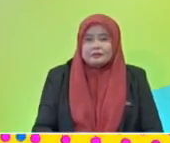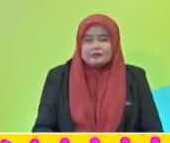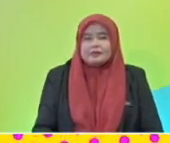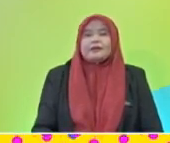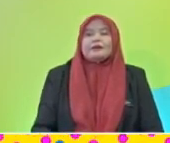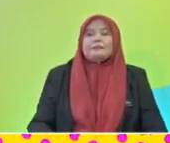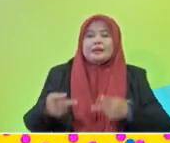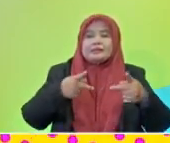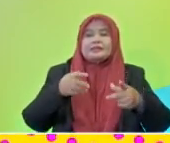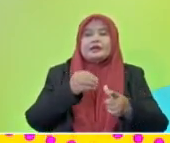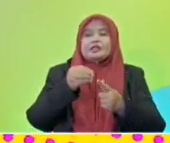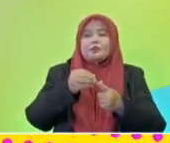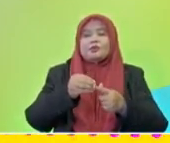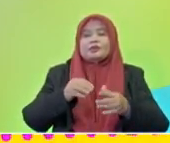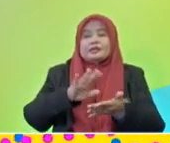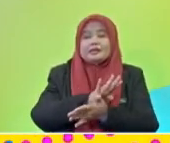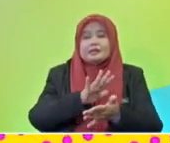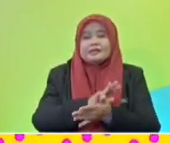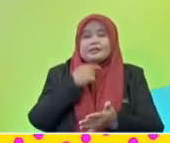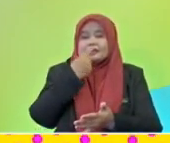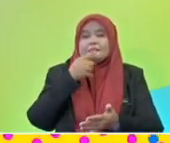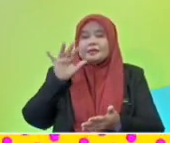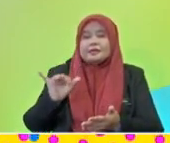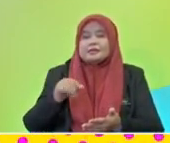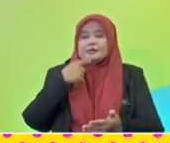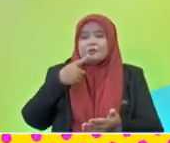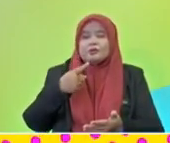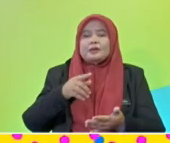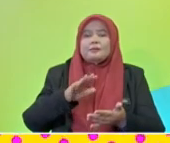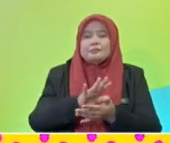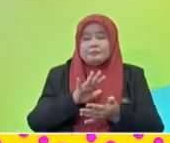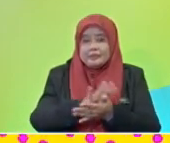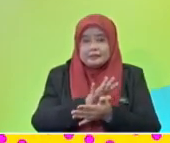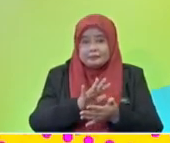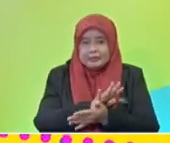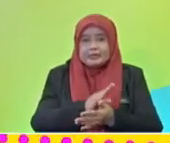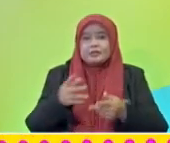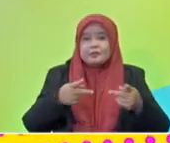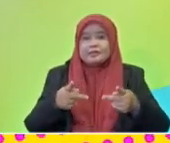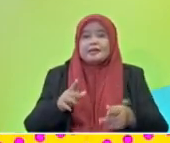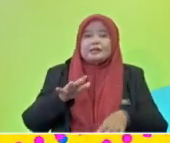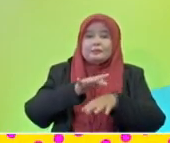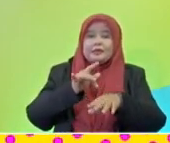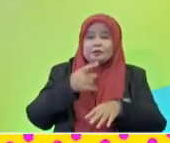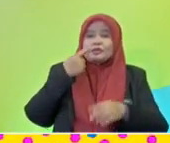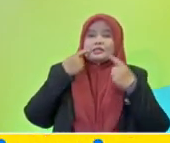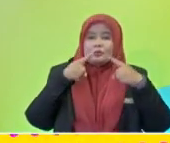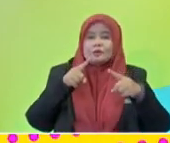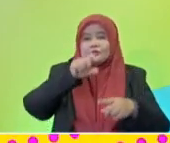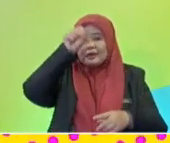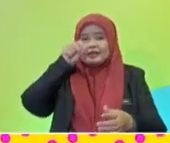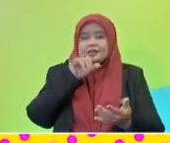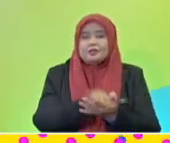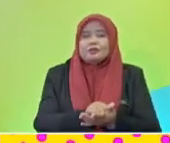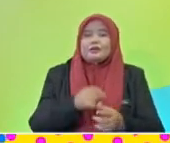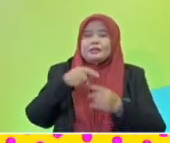kertas siapa yang cepat sebut plastik atau kertas itu akan dipanggil untuk menjawab soalan tersebut